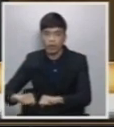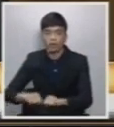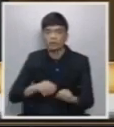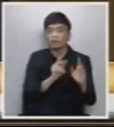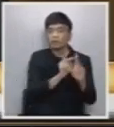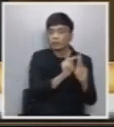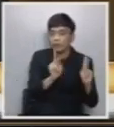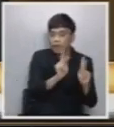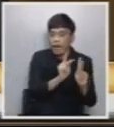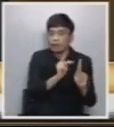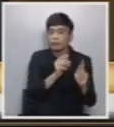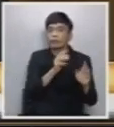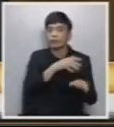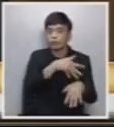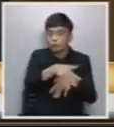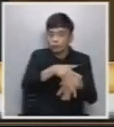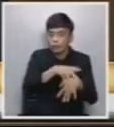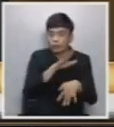าคารเช่า